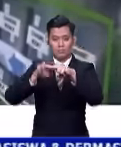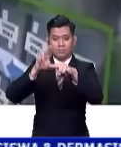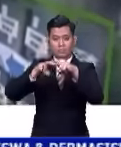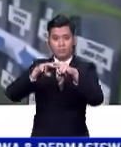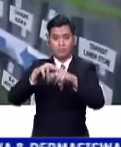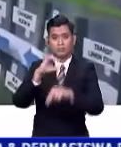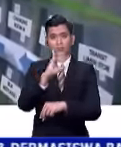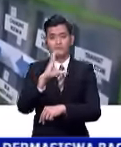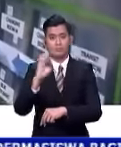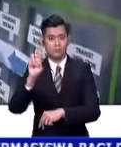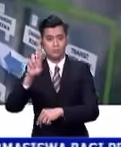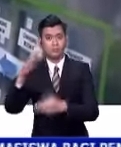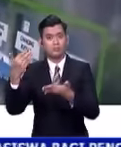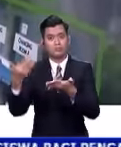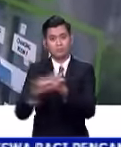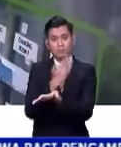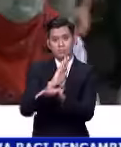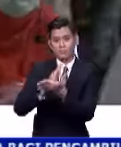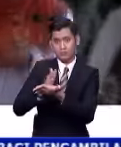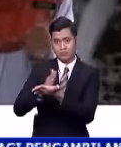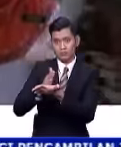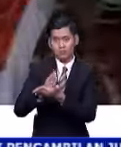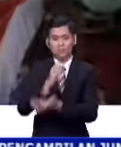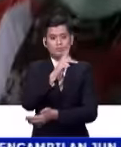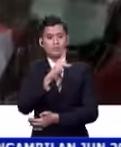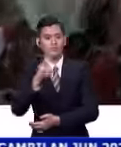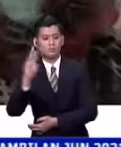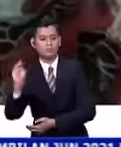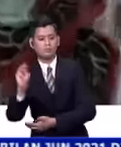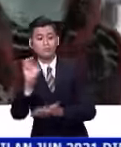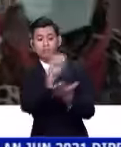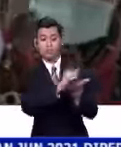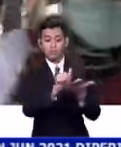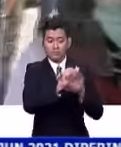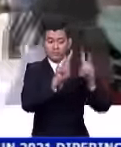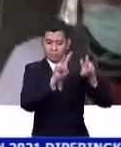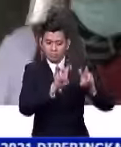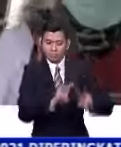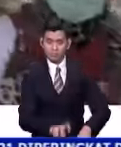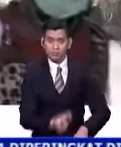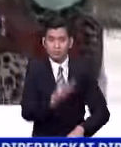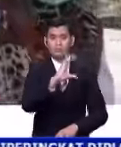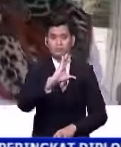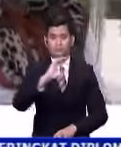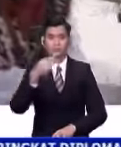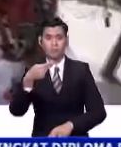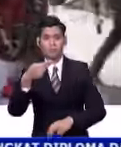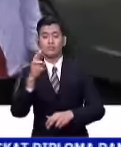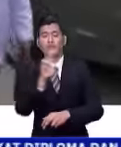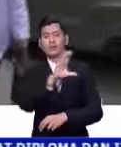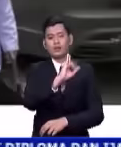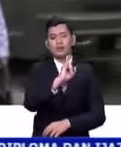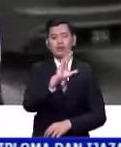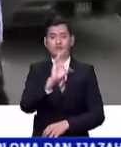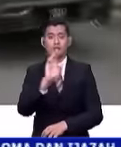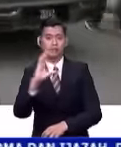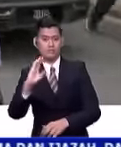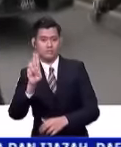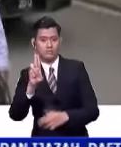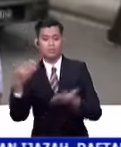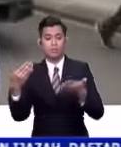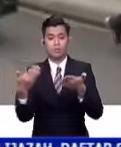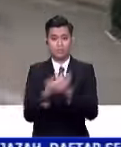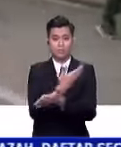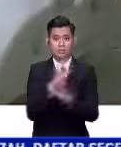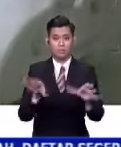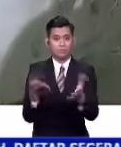Jelas beliau, KKM akan meneliti terlebih dahulu keperluan field ICU di hospital-hospital yang membuat permohonan. Setakat ini,